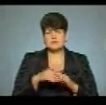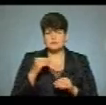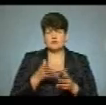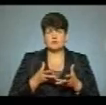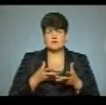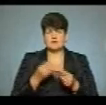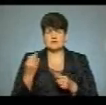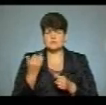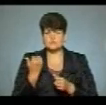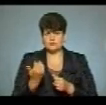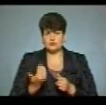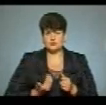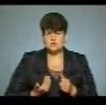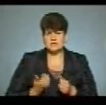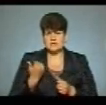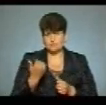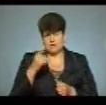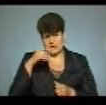села і твоєї країни.